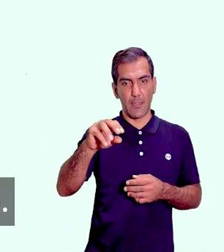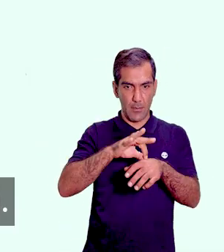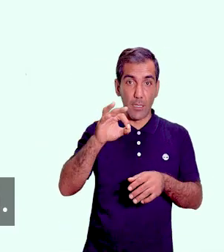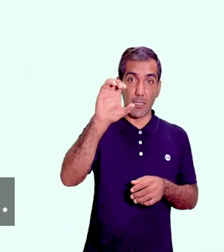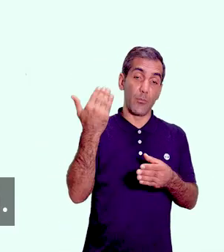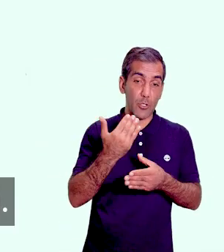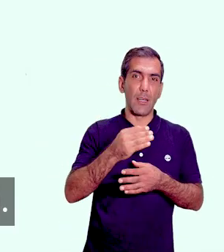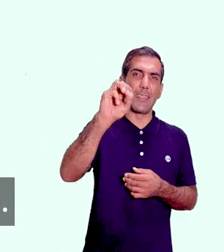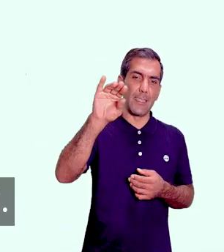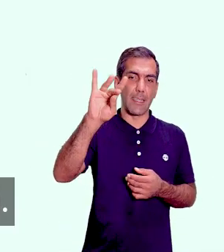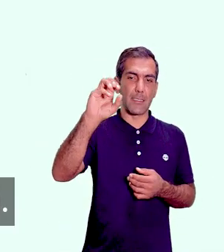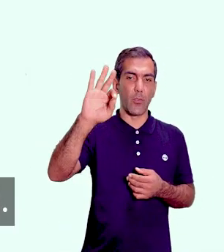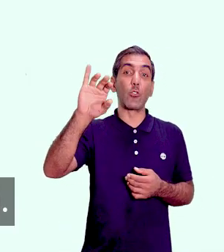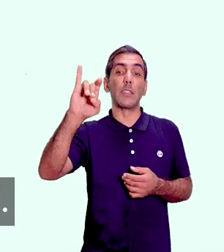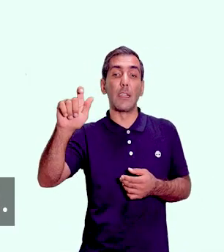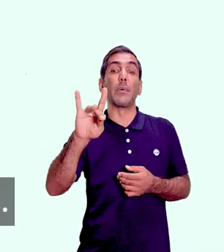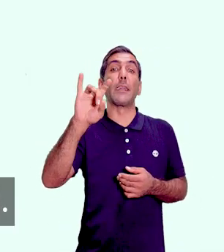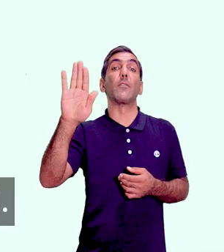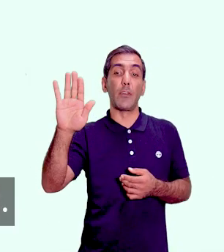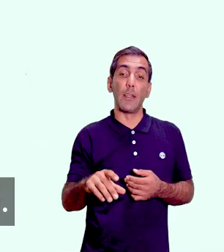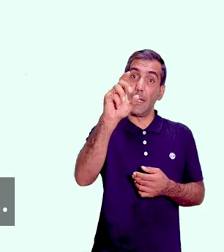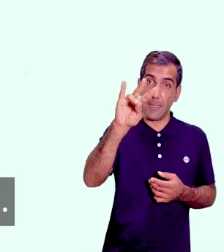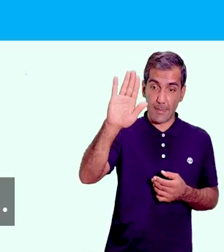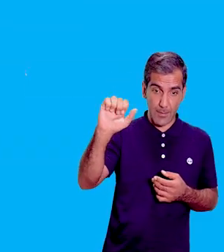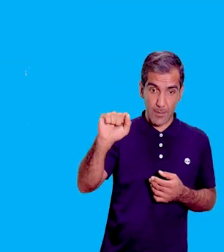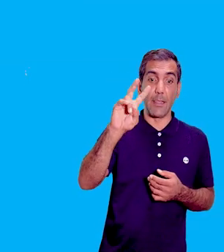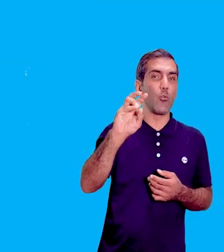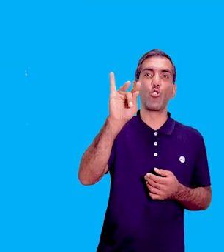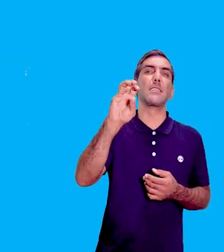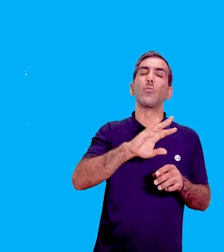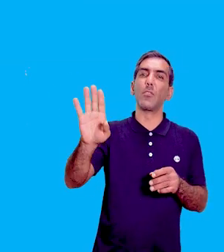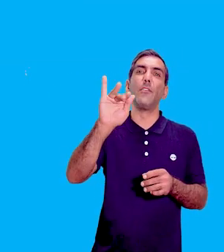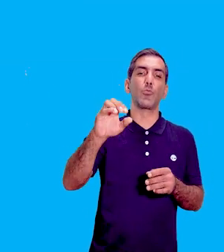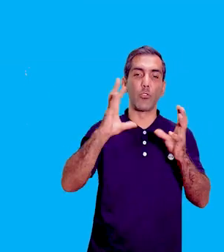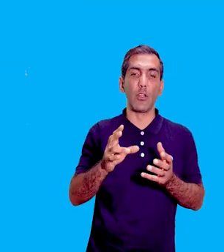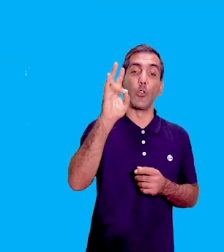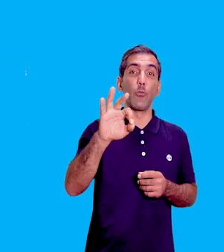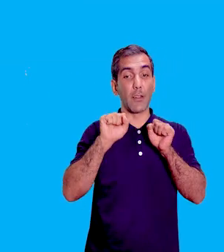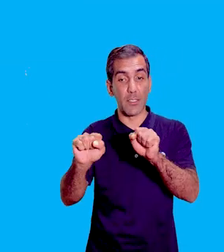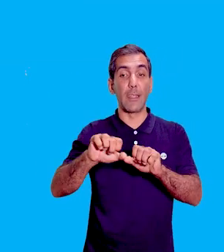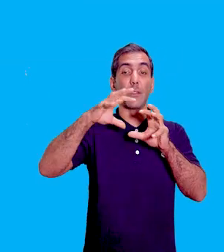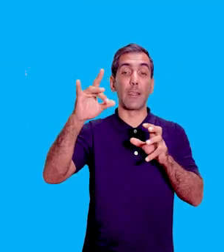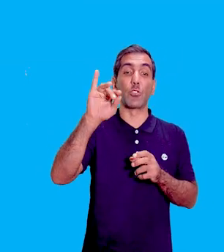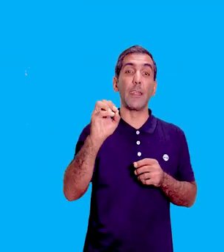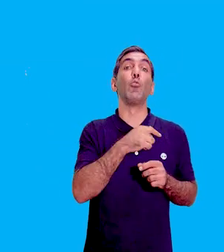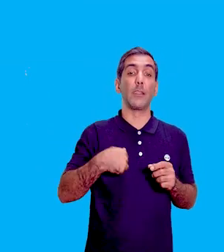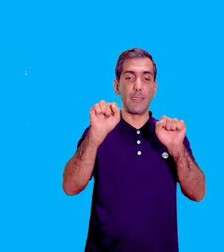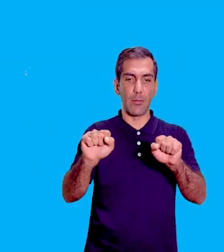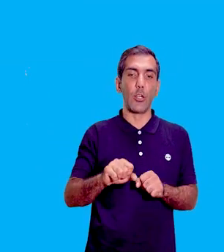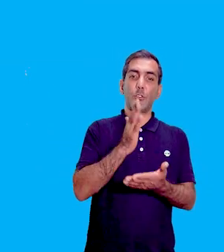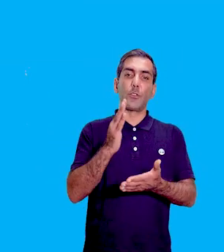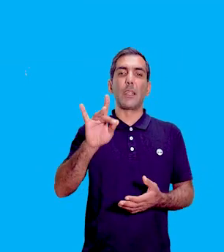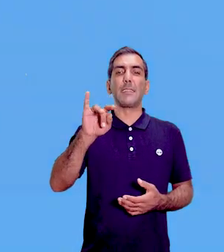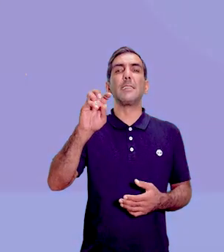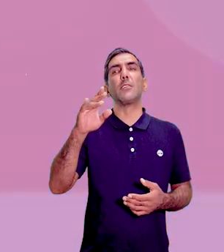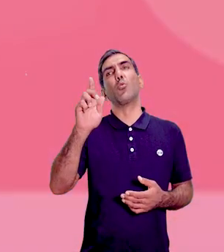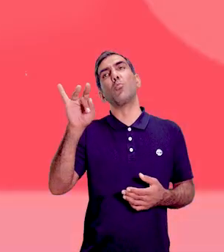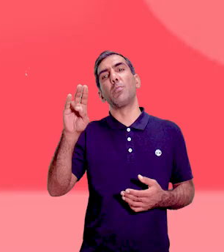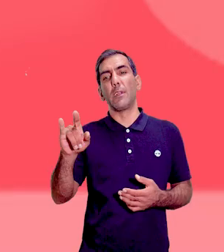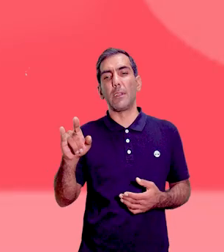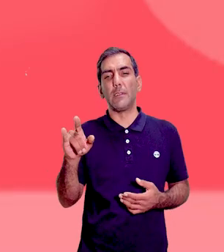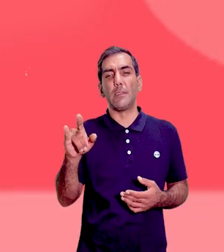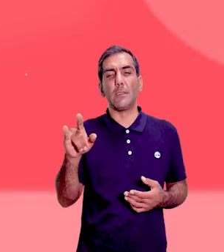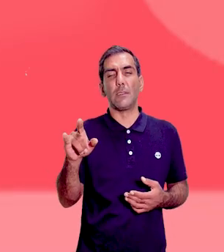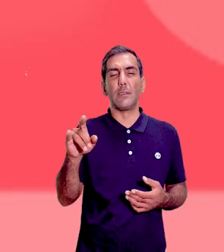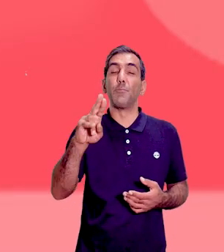hemişe goranyş terişdesini, prezervativ ulanyň. Ayıb ýokanjy antiretrovirus derman terişdeleriniň kömegi bilen bejerilýär.